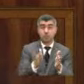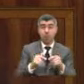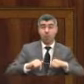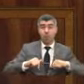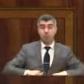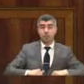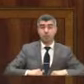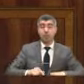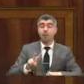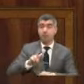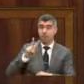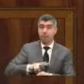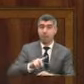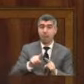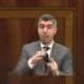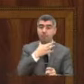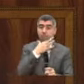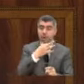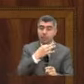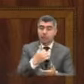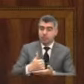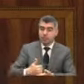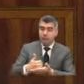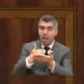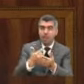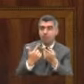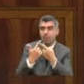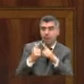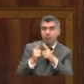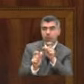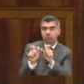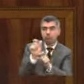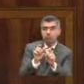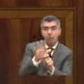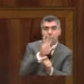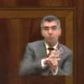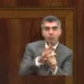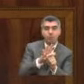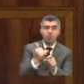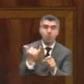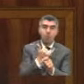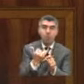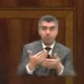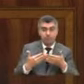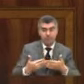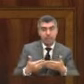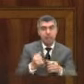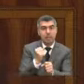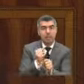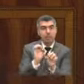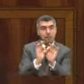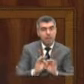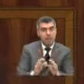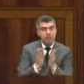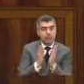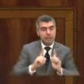الورش تيسير ودعم وتقوية عدد من المجالات التي برزت الحاجة إليها خلال هذه الفترة الأخيرة في التعليم